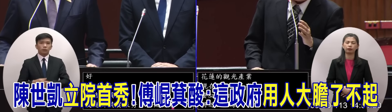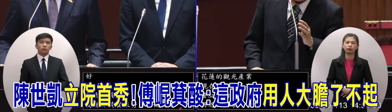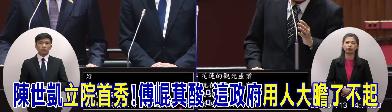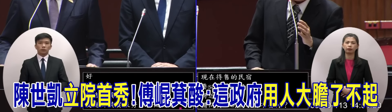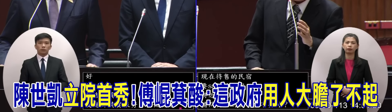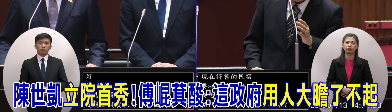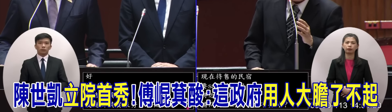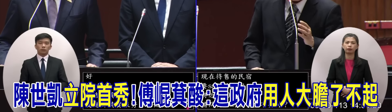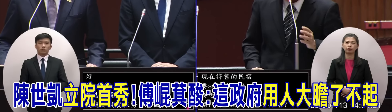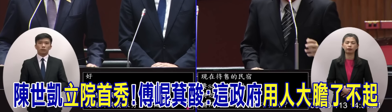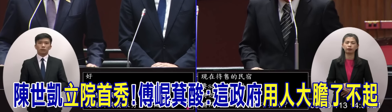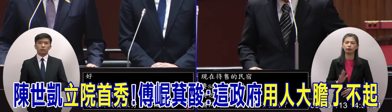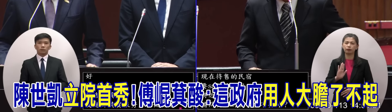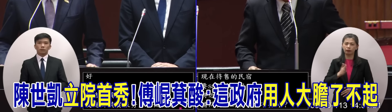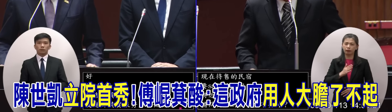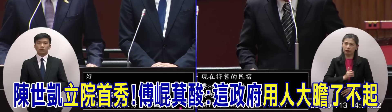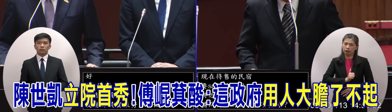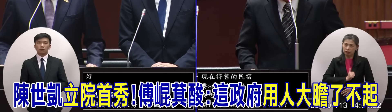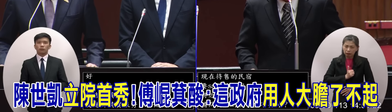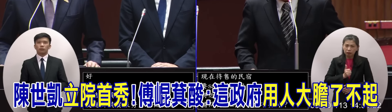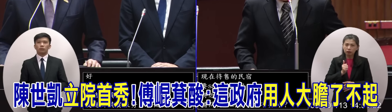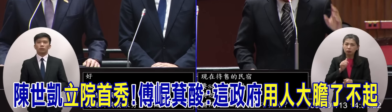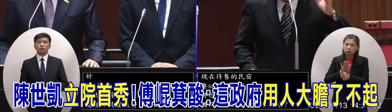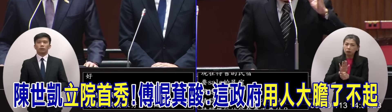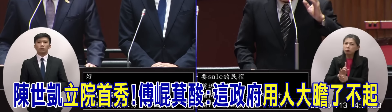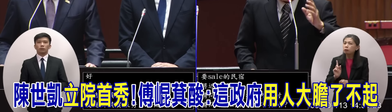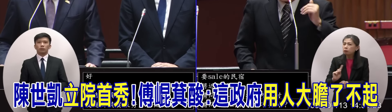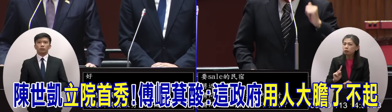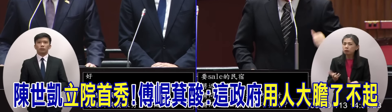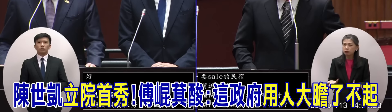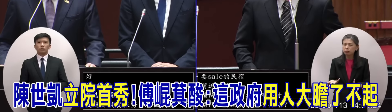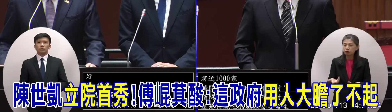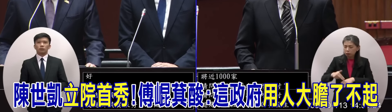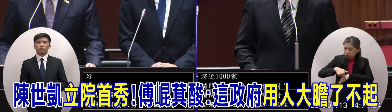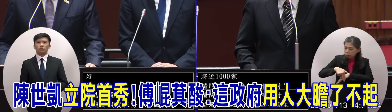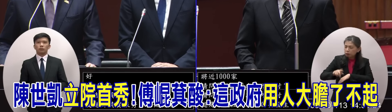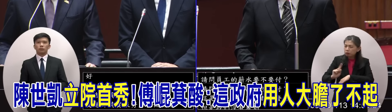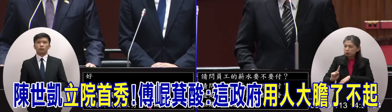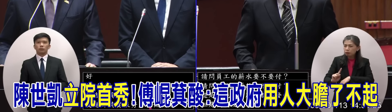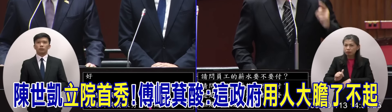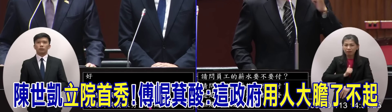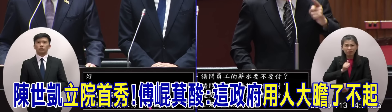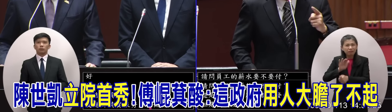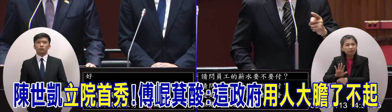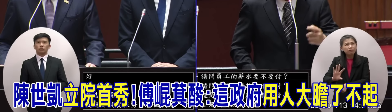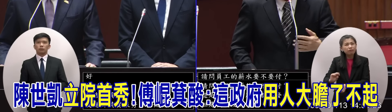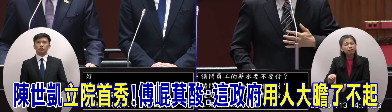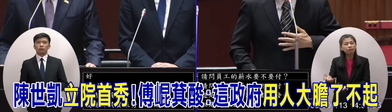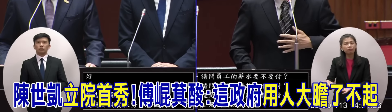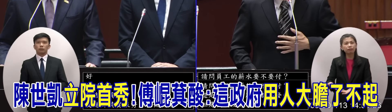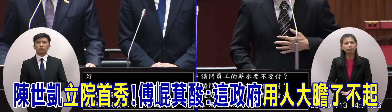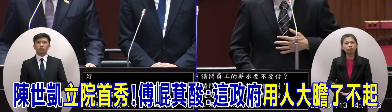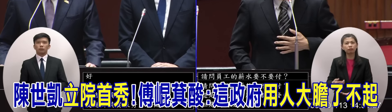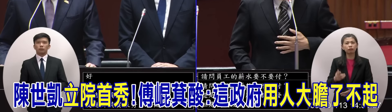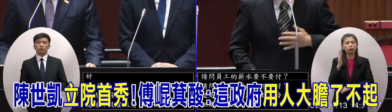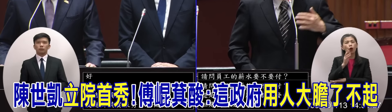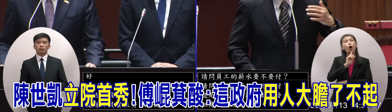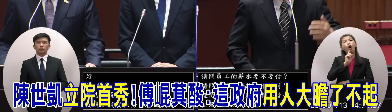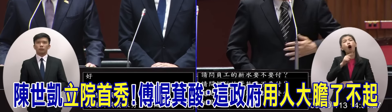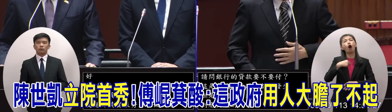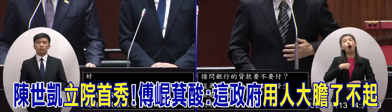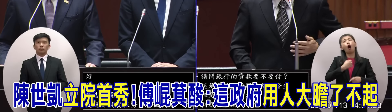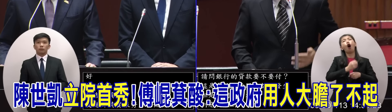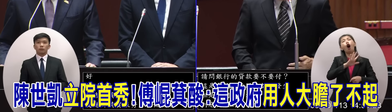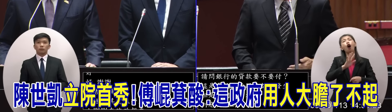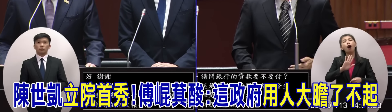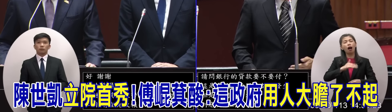到到底具体的作为，而且有效的作为。今天政府不是说我有做，是你